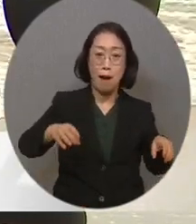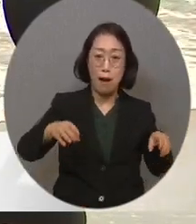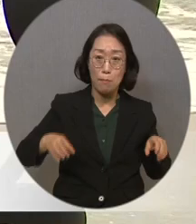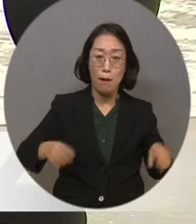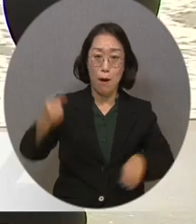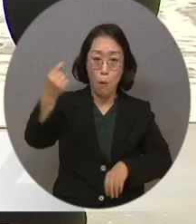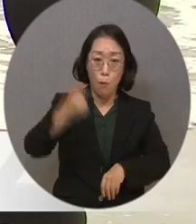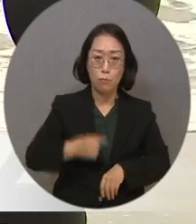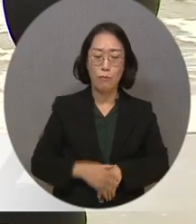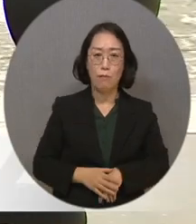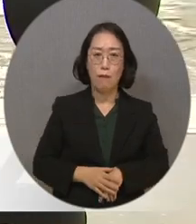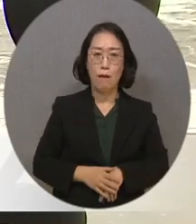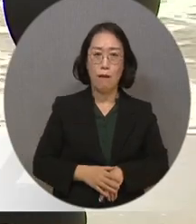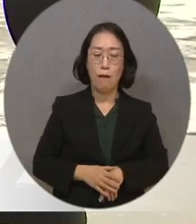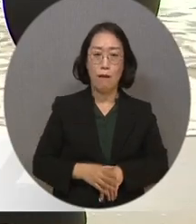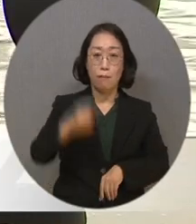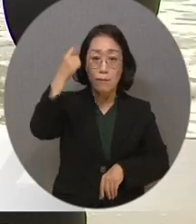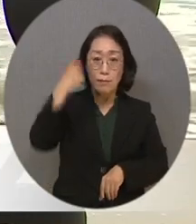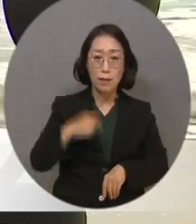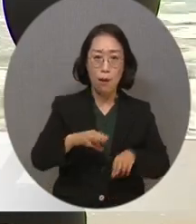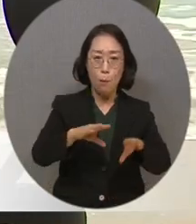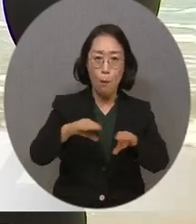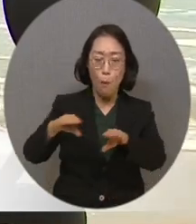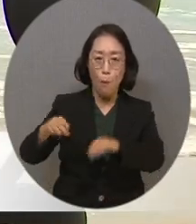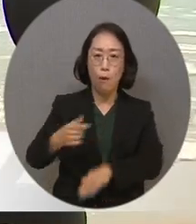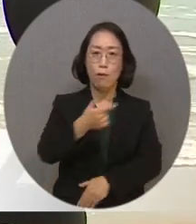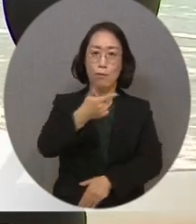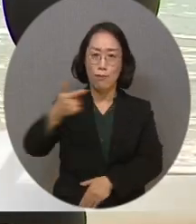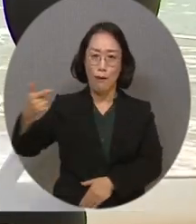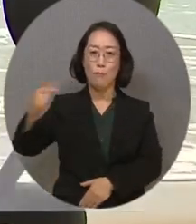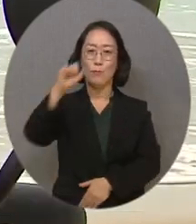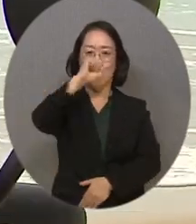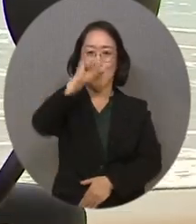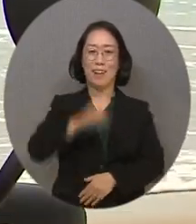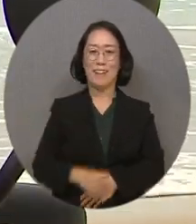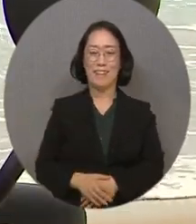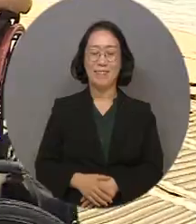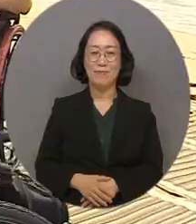밟고 오는데 이 매트도 쿠션도 있고 너무너무 좋아요.